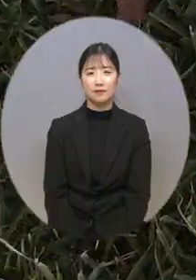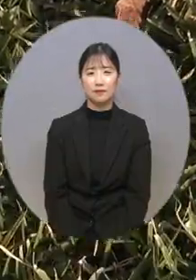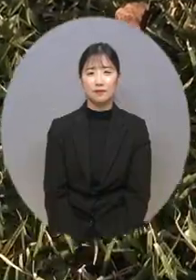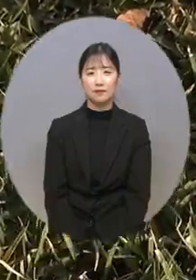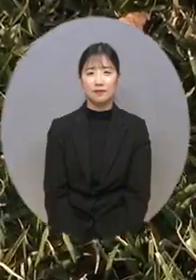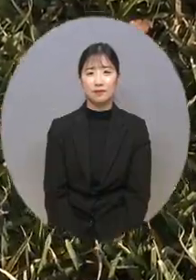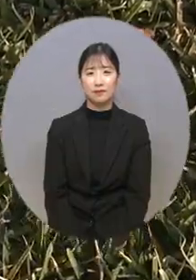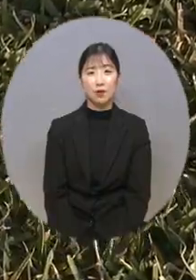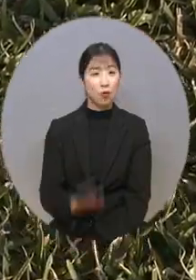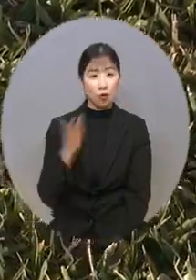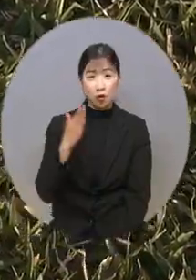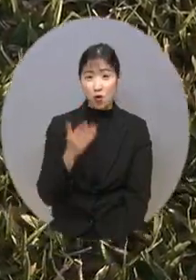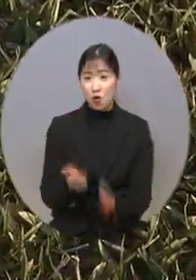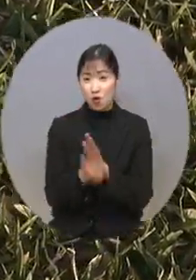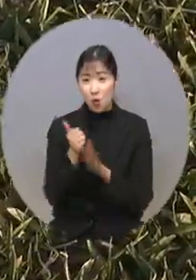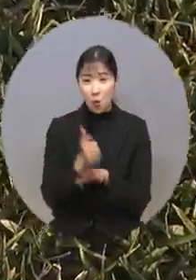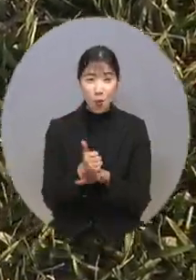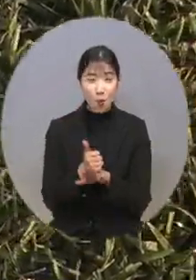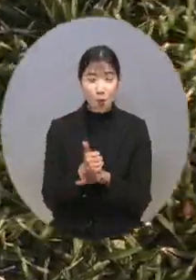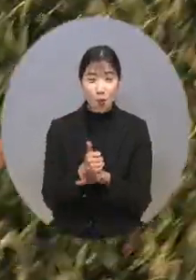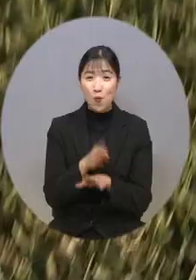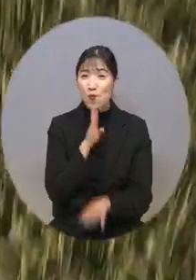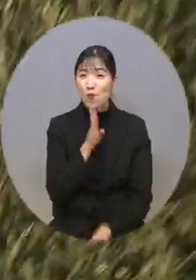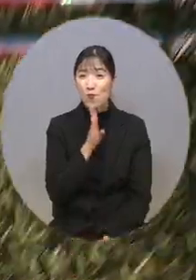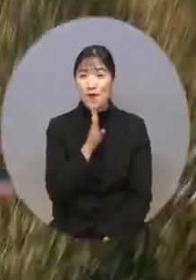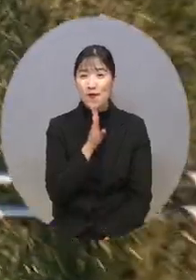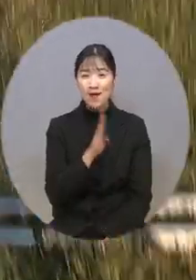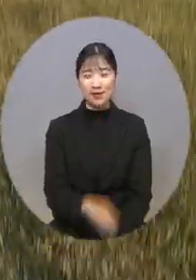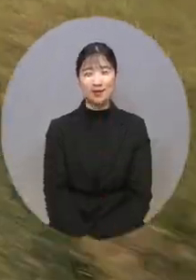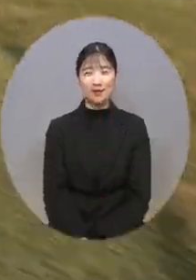이거 된 거 아니야? 그죠? 너